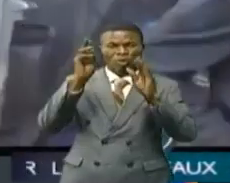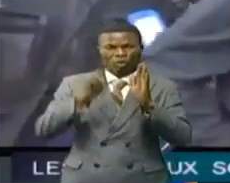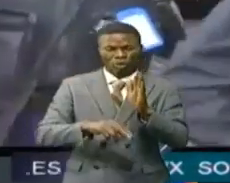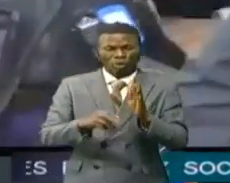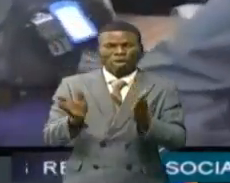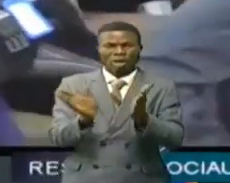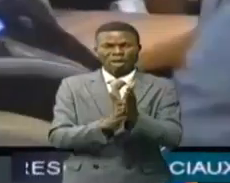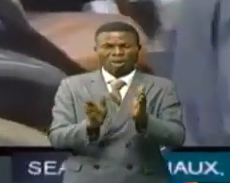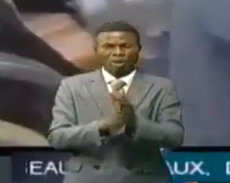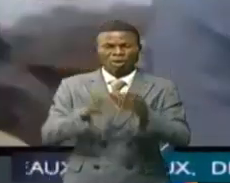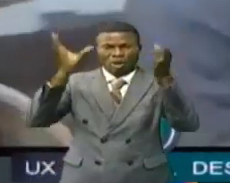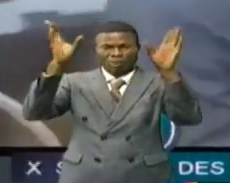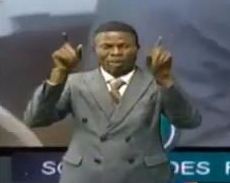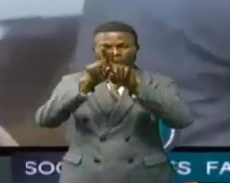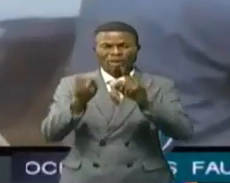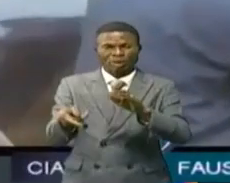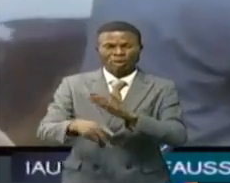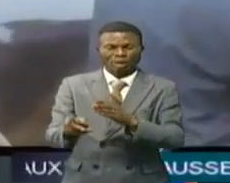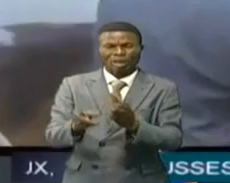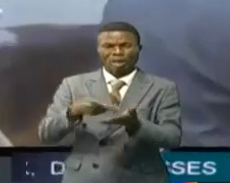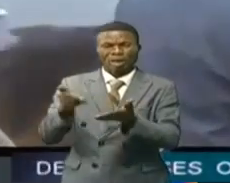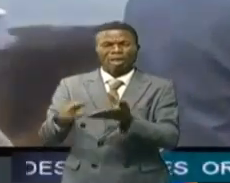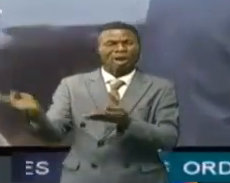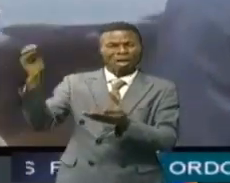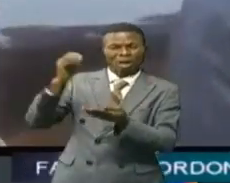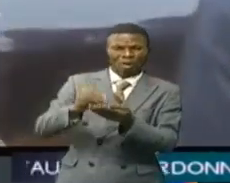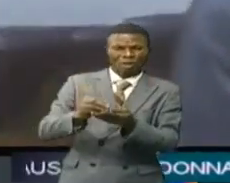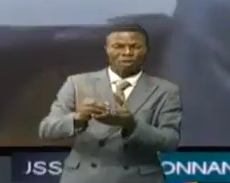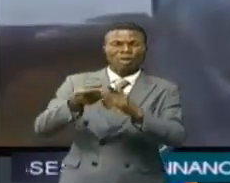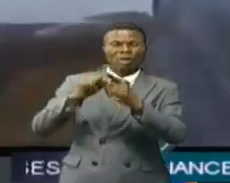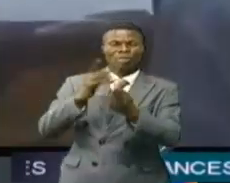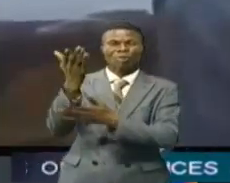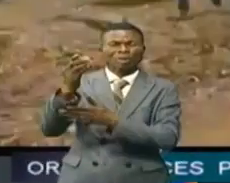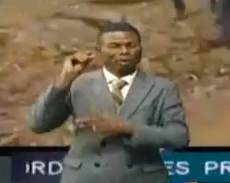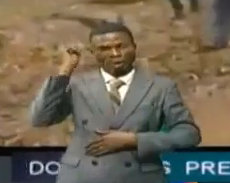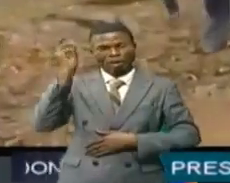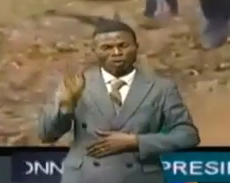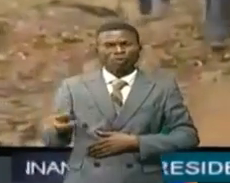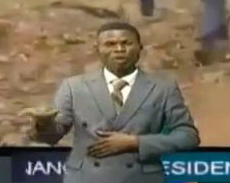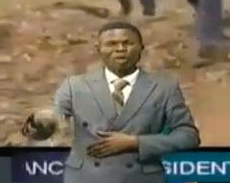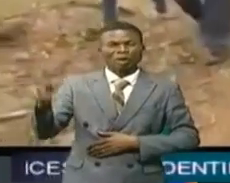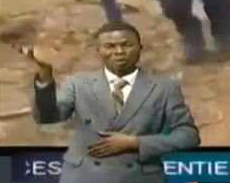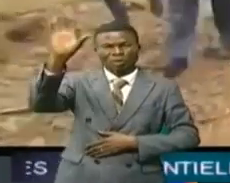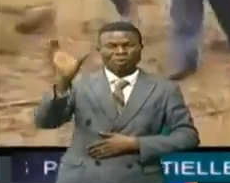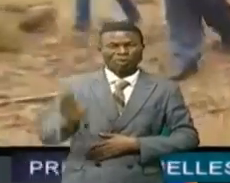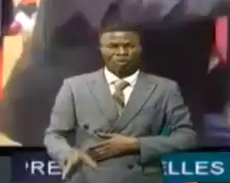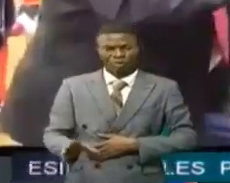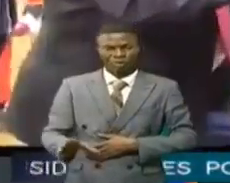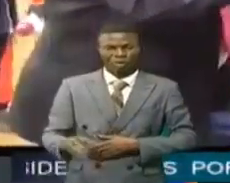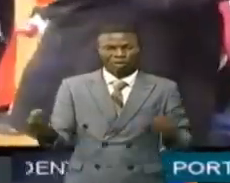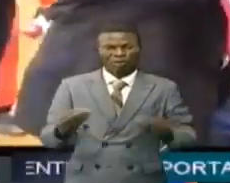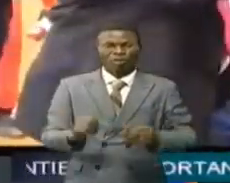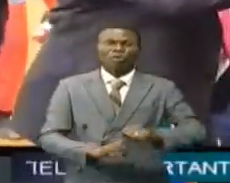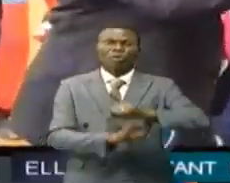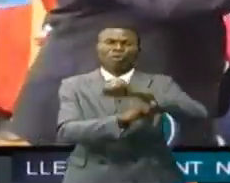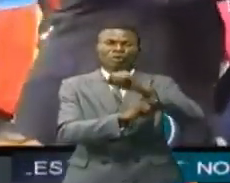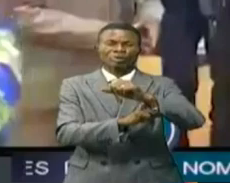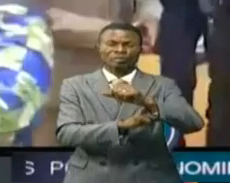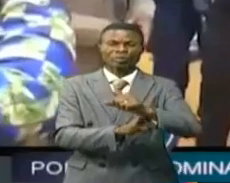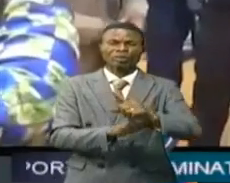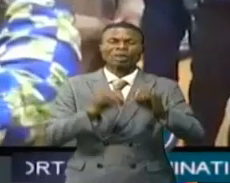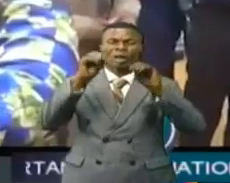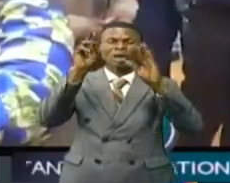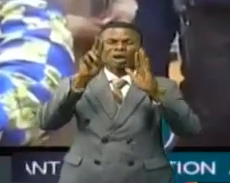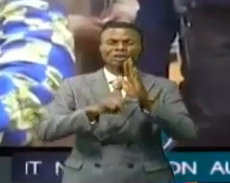primaire, une prime instaurée depuis l'avènement du gouverneur du Congo central, Guy Badou. ce, en vue de soutenir la gratuité